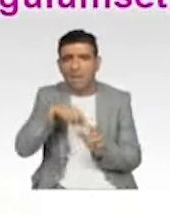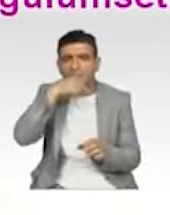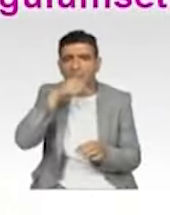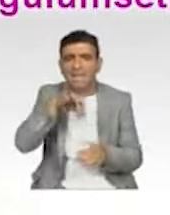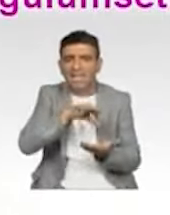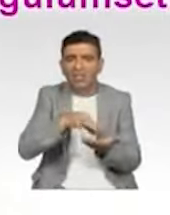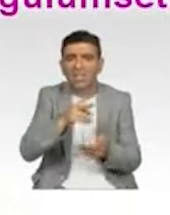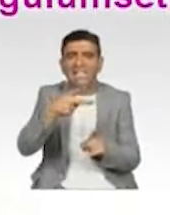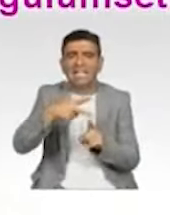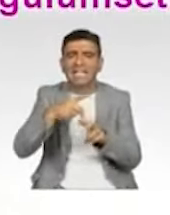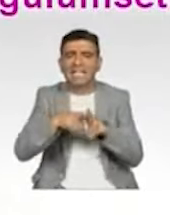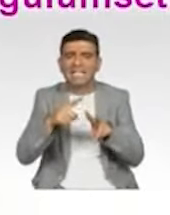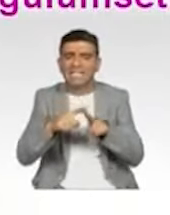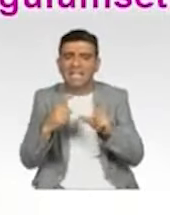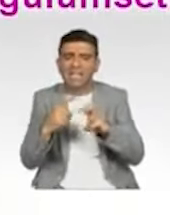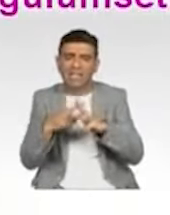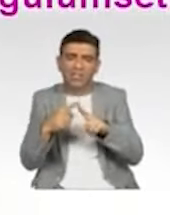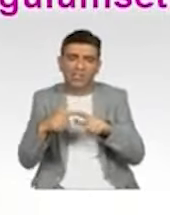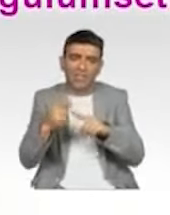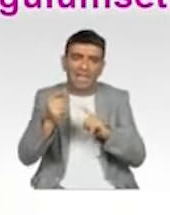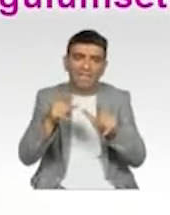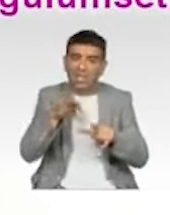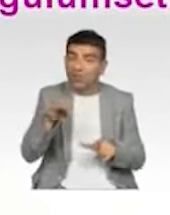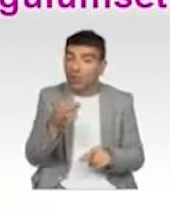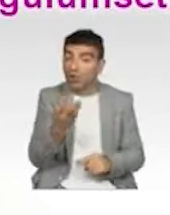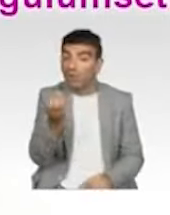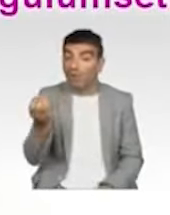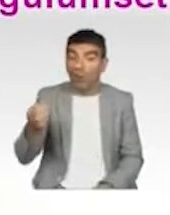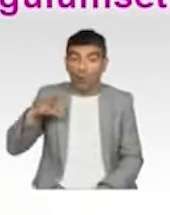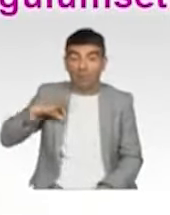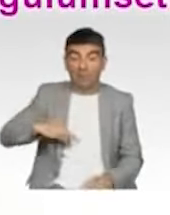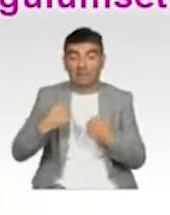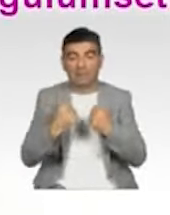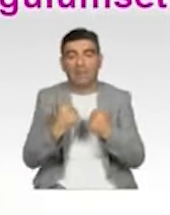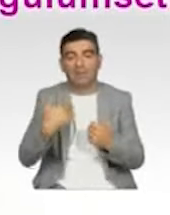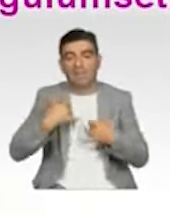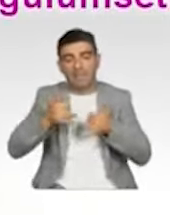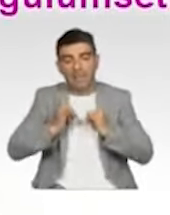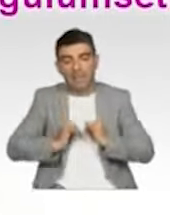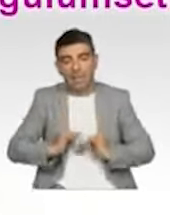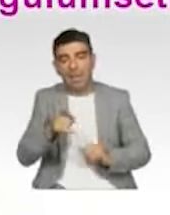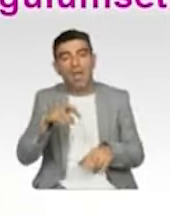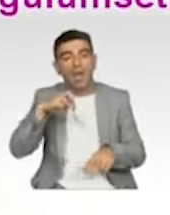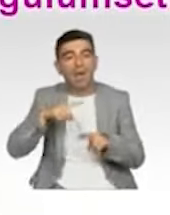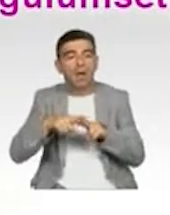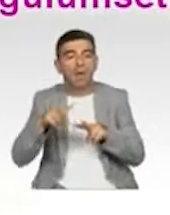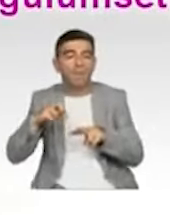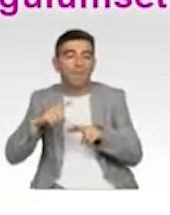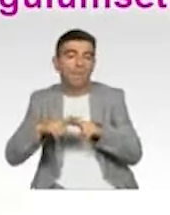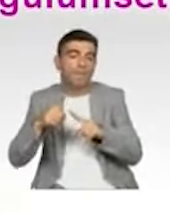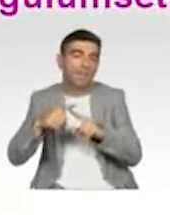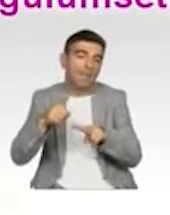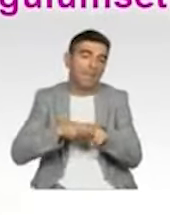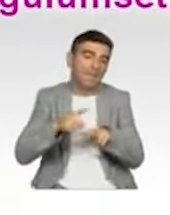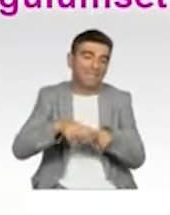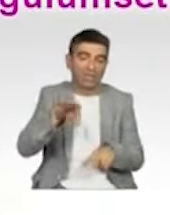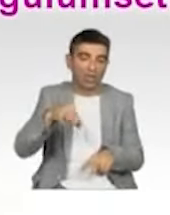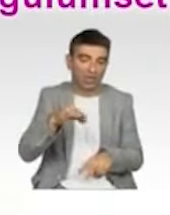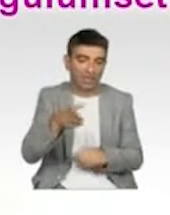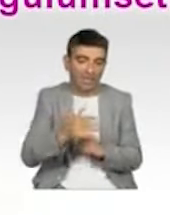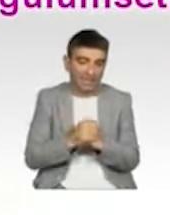çayı çok faydalı. Ama akşam saat 9 oldu. Artık bizim rahatlamamız lazım. En mükemmeli papatya çayı. Hani